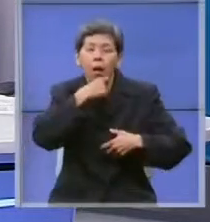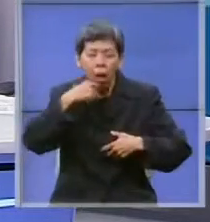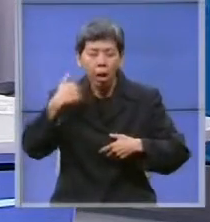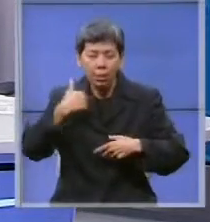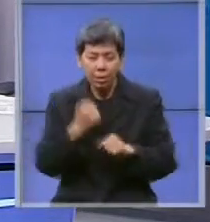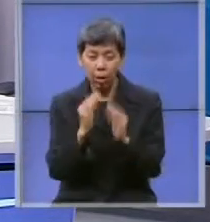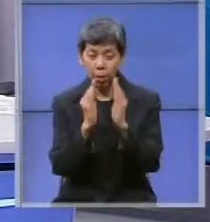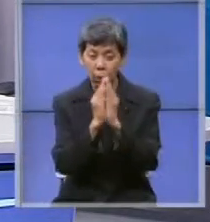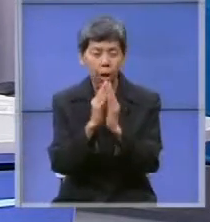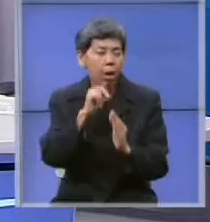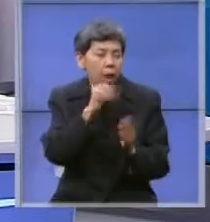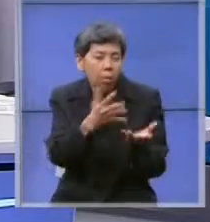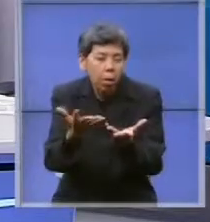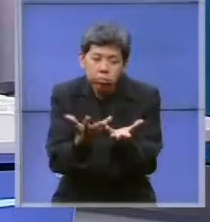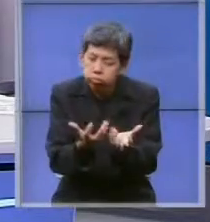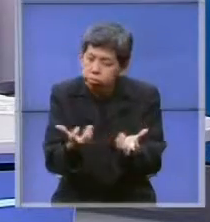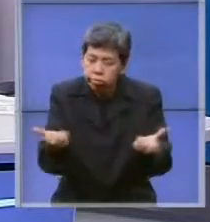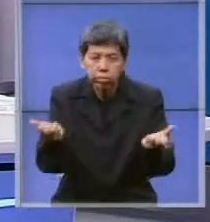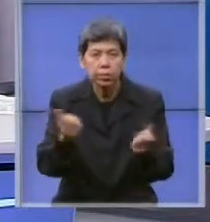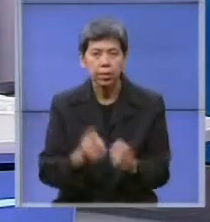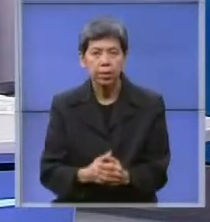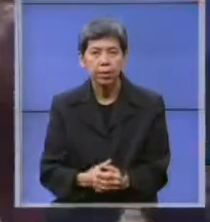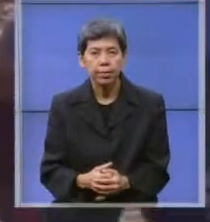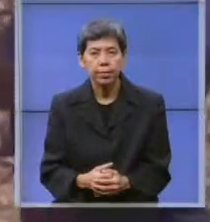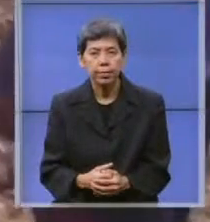จากบัวขาดน้ําเสียหายทั้งหมดค่ะ